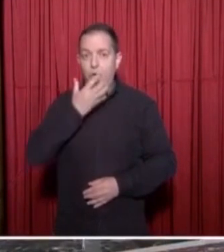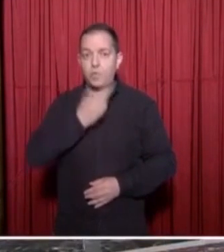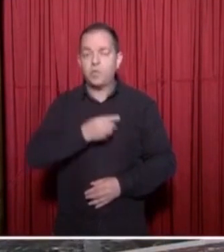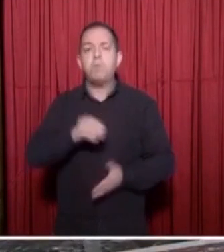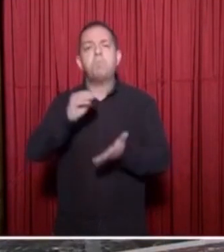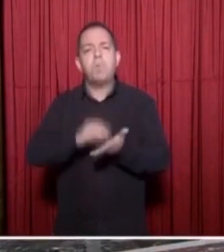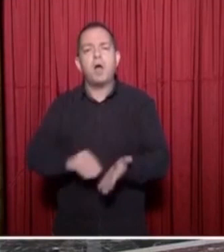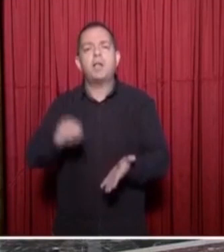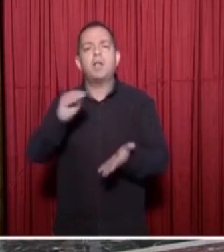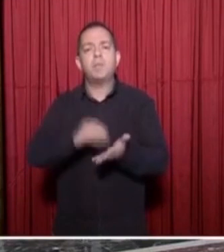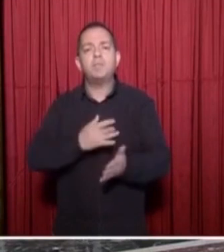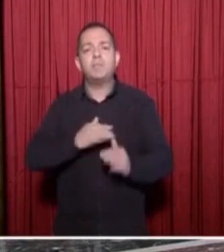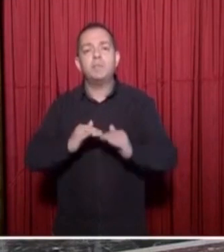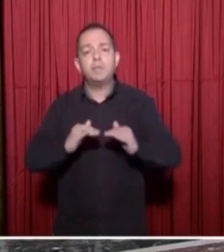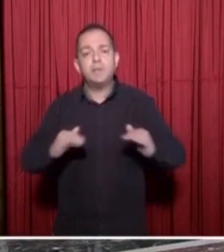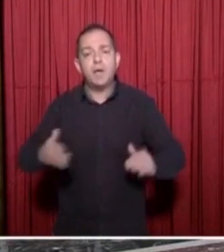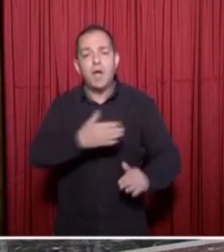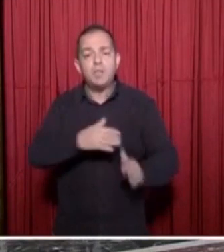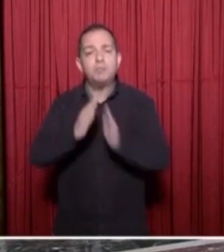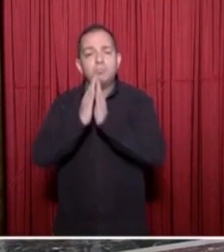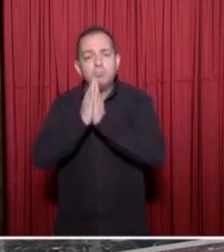και την ειρήνη του Κυρίου